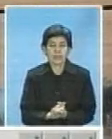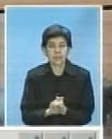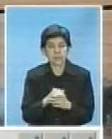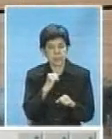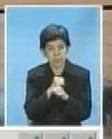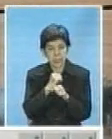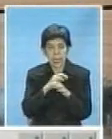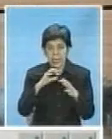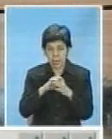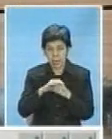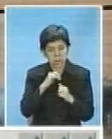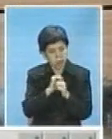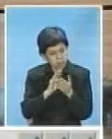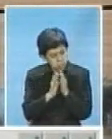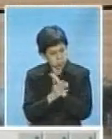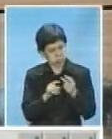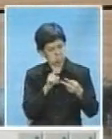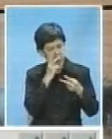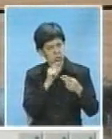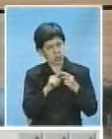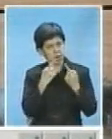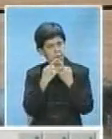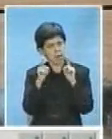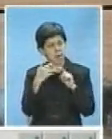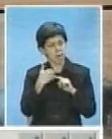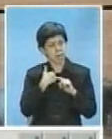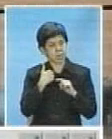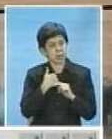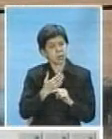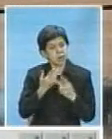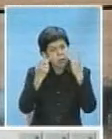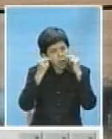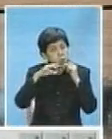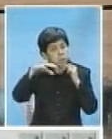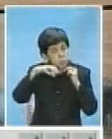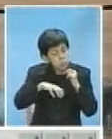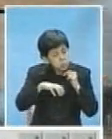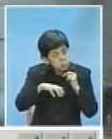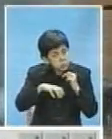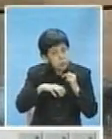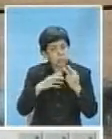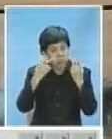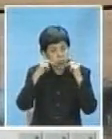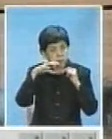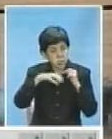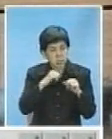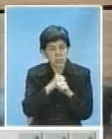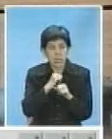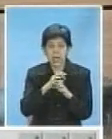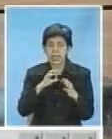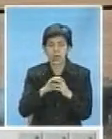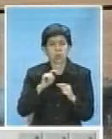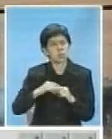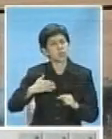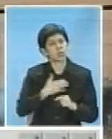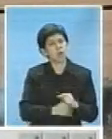รูปอันนี้มาแปลกท่านประธานจะอยู่สำนักนายกรัฐมนตรีค่ะอยู่สำนักงานสุขภาพแห่งช